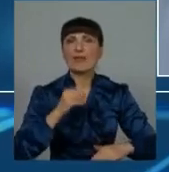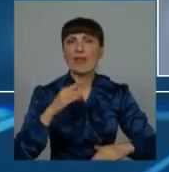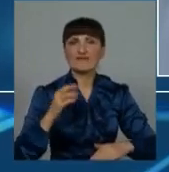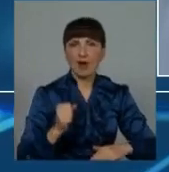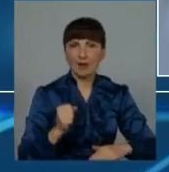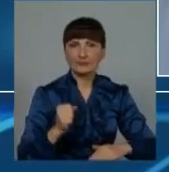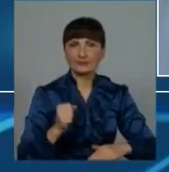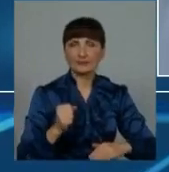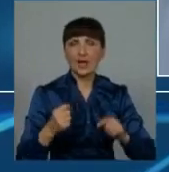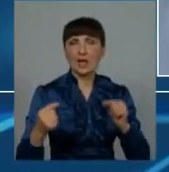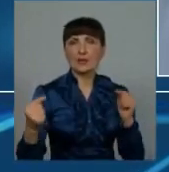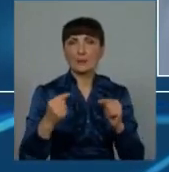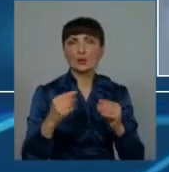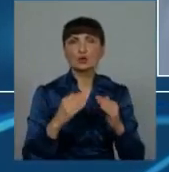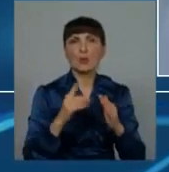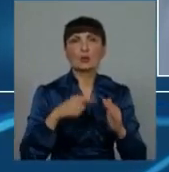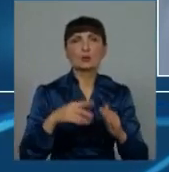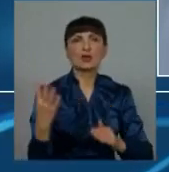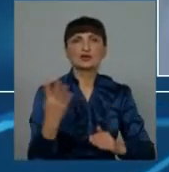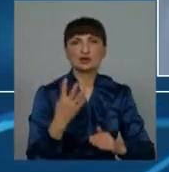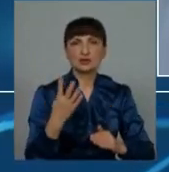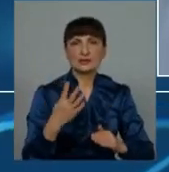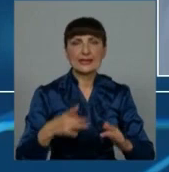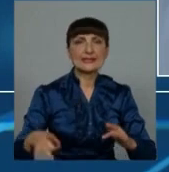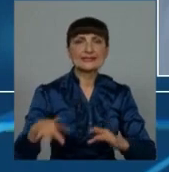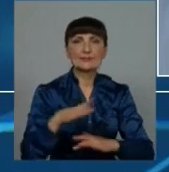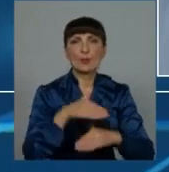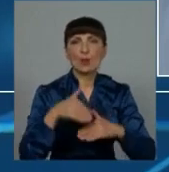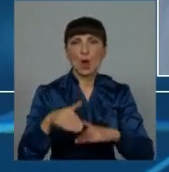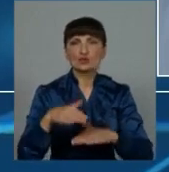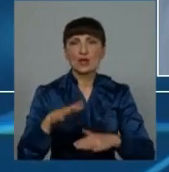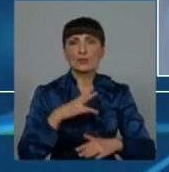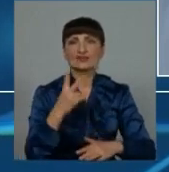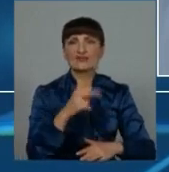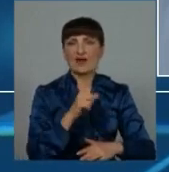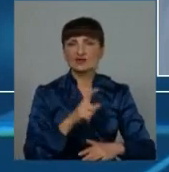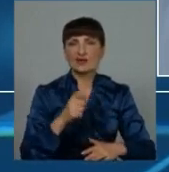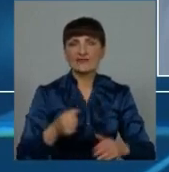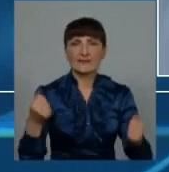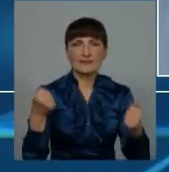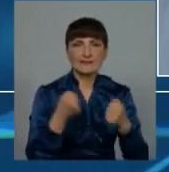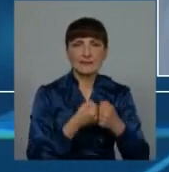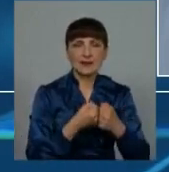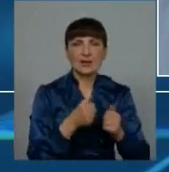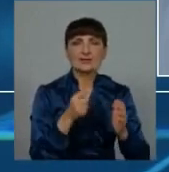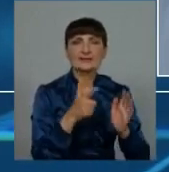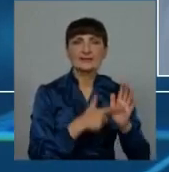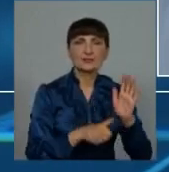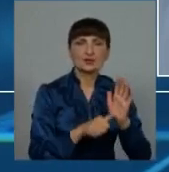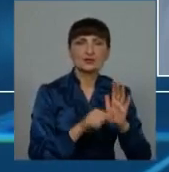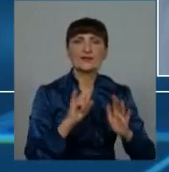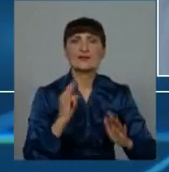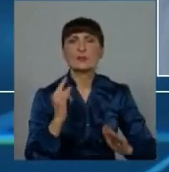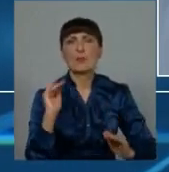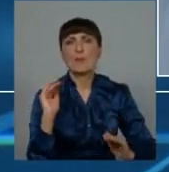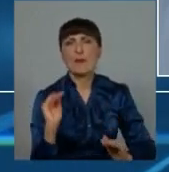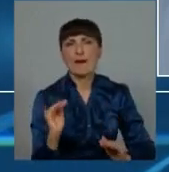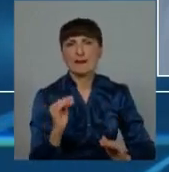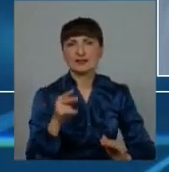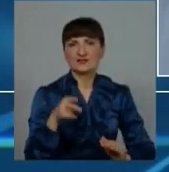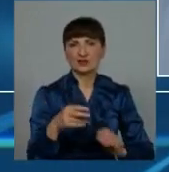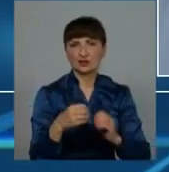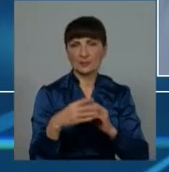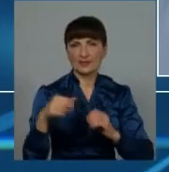направлении напротив здания номер 4, площадь Республики, допустил наезд на двух пешеходов 76-го и несовершеннолетнего 2015-го